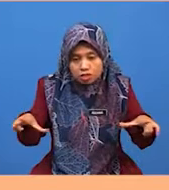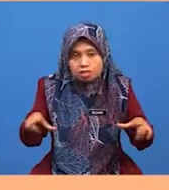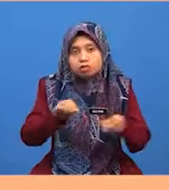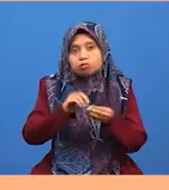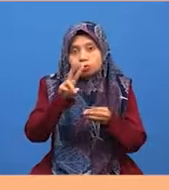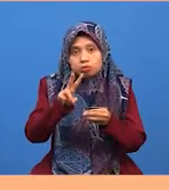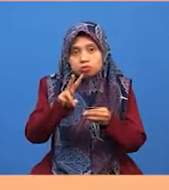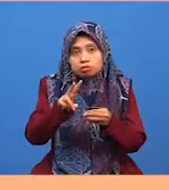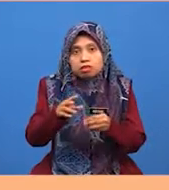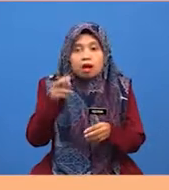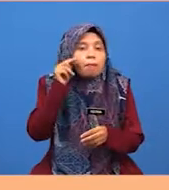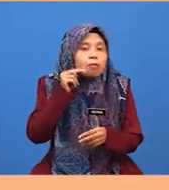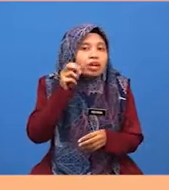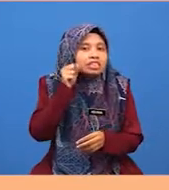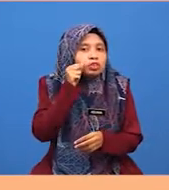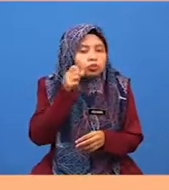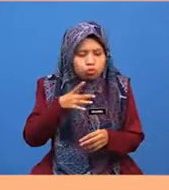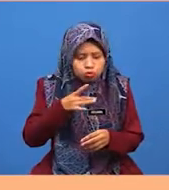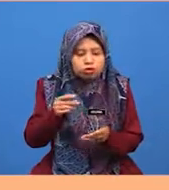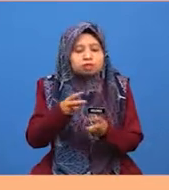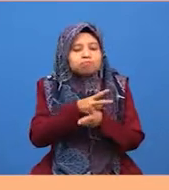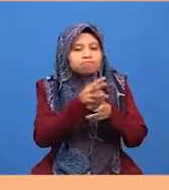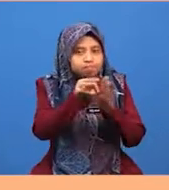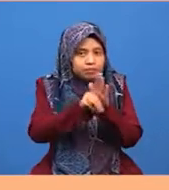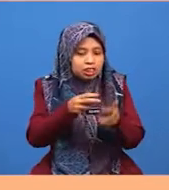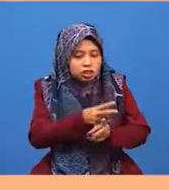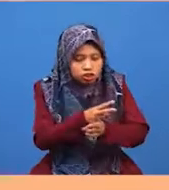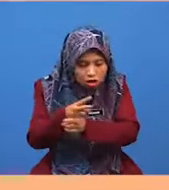Siti suka menjaga kebersihan.